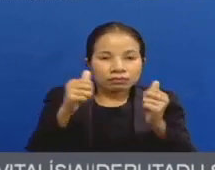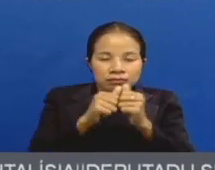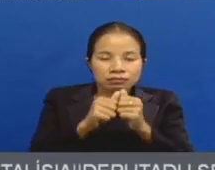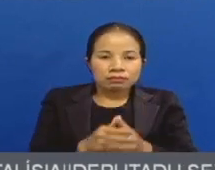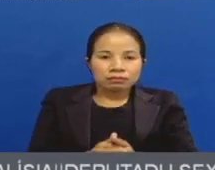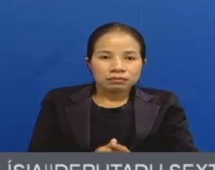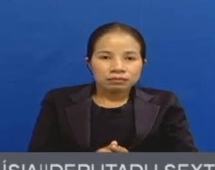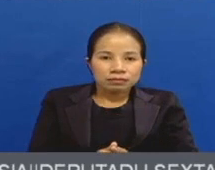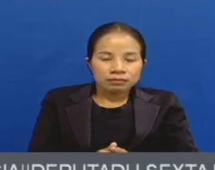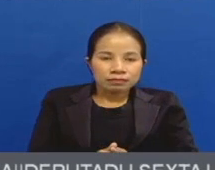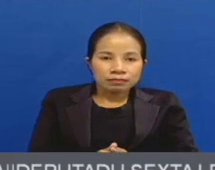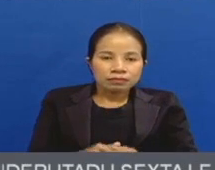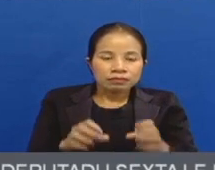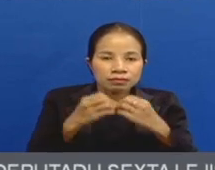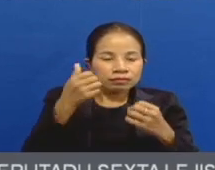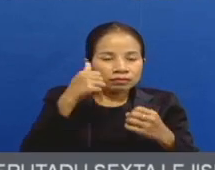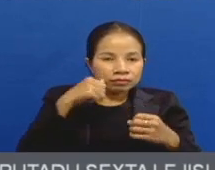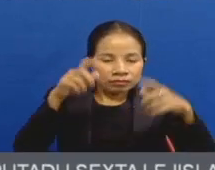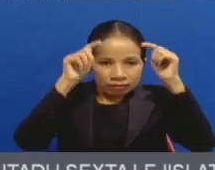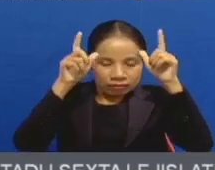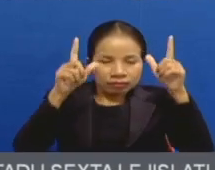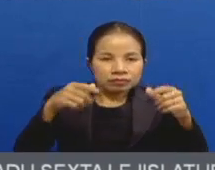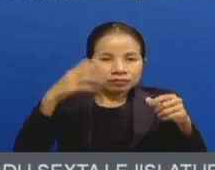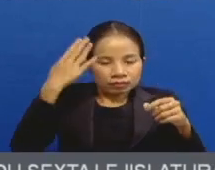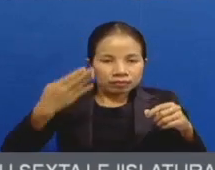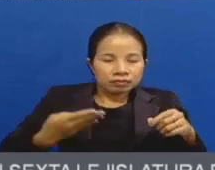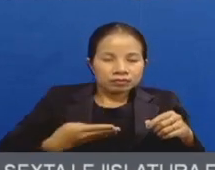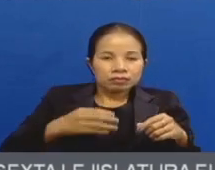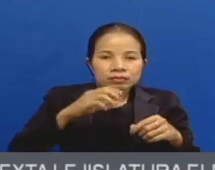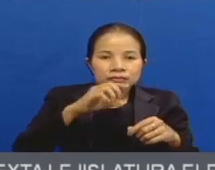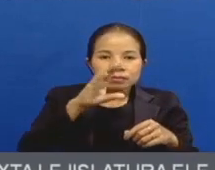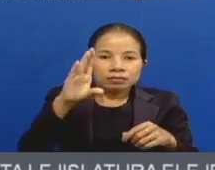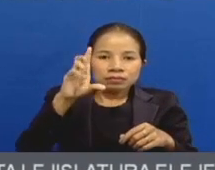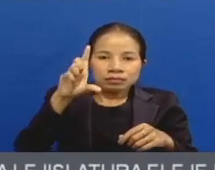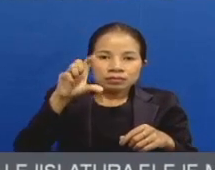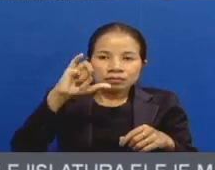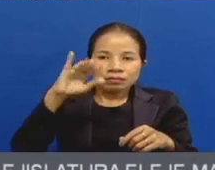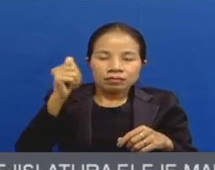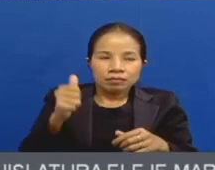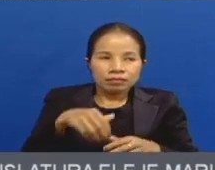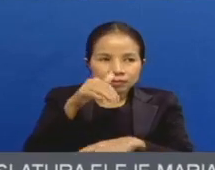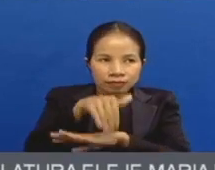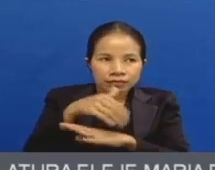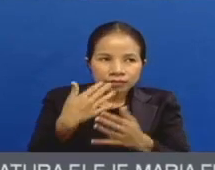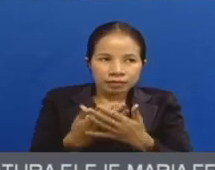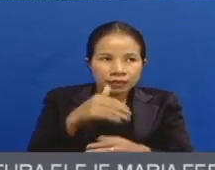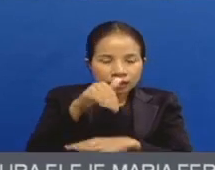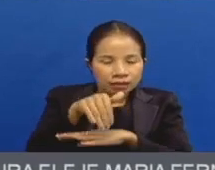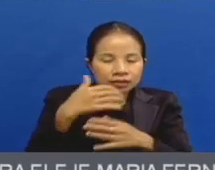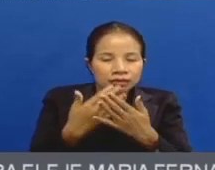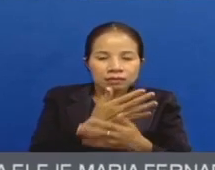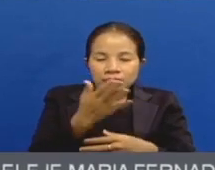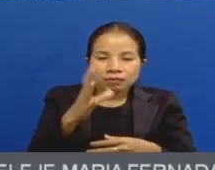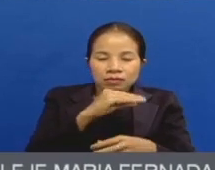RTTI presidente re de veto Timor Leste nian Senhora Zélia Fernandes Kalandia. Kalandia baik